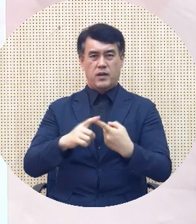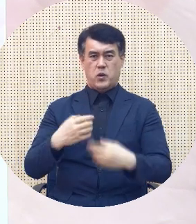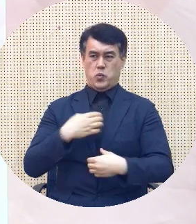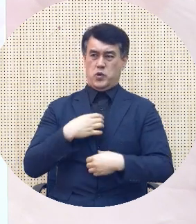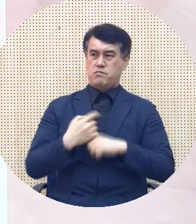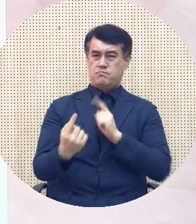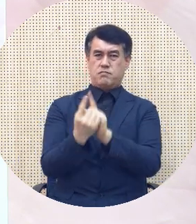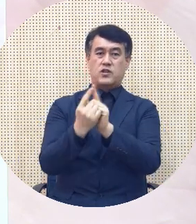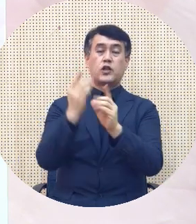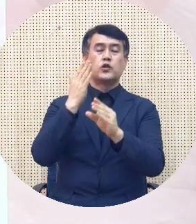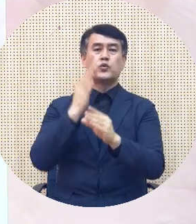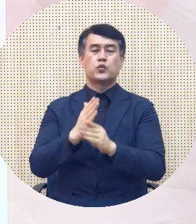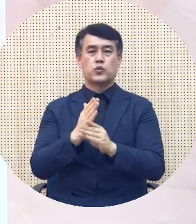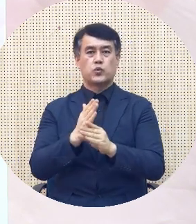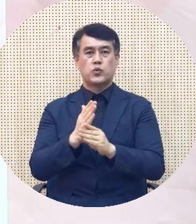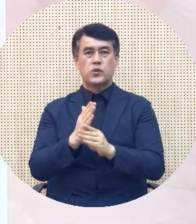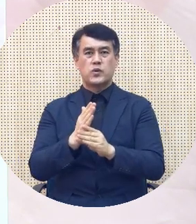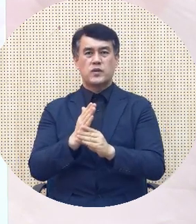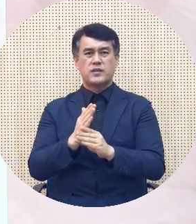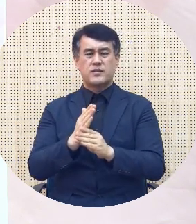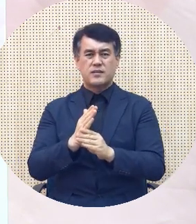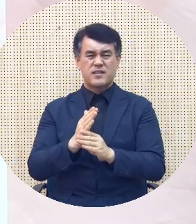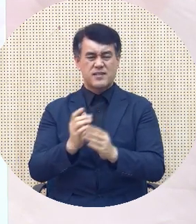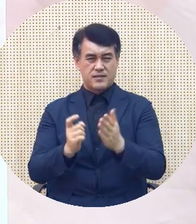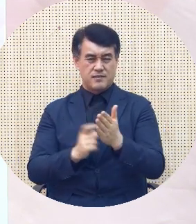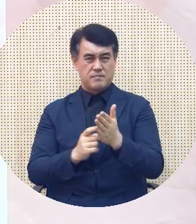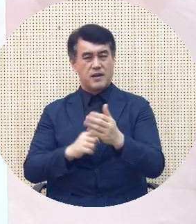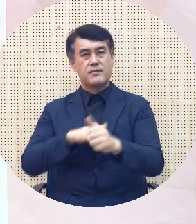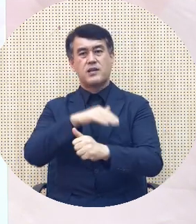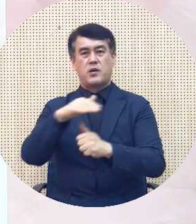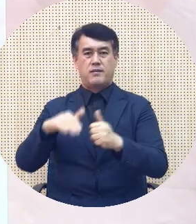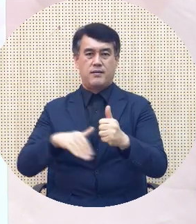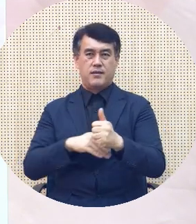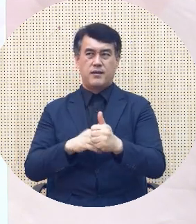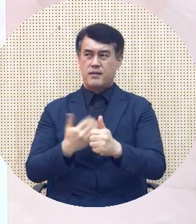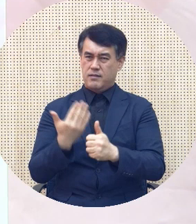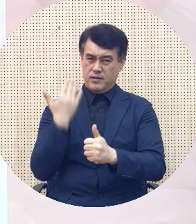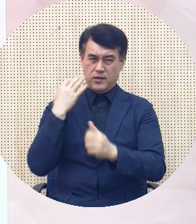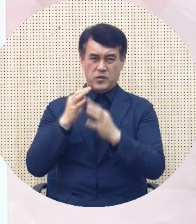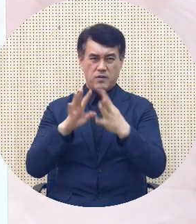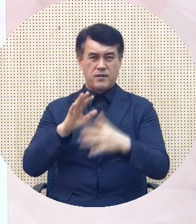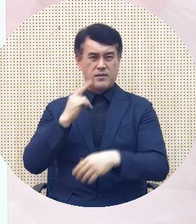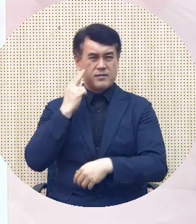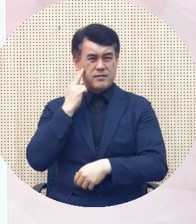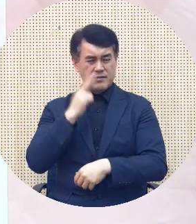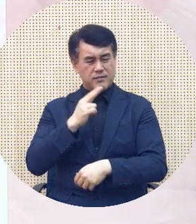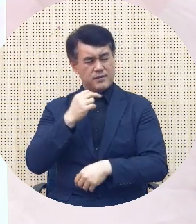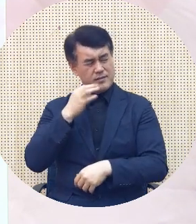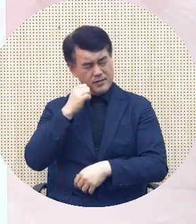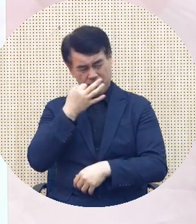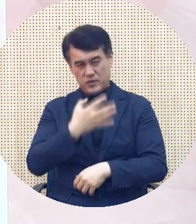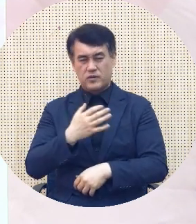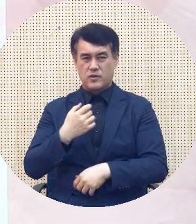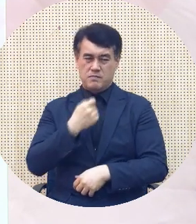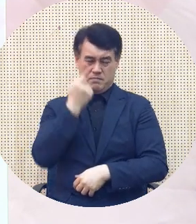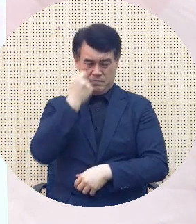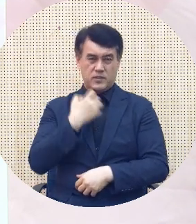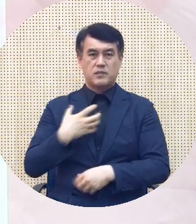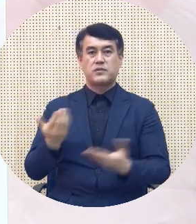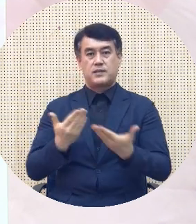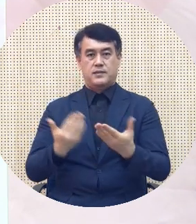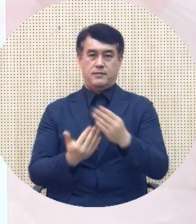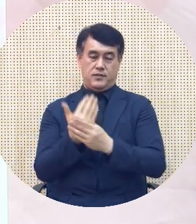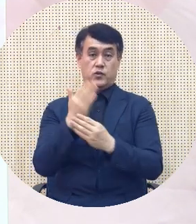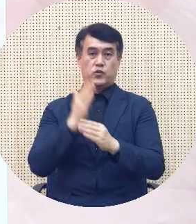상황에서 현장은 숨가쁘고 그동안 참혹하고 슬픈 일들이 곳곳에서 일어나고 있습니다.